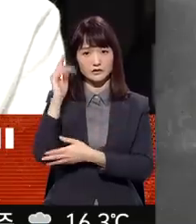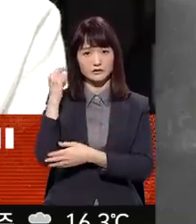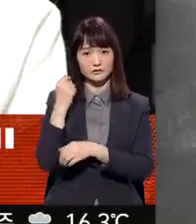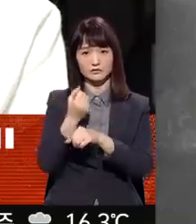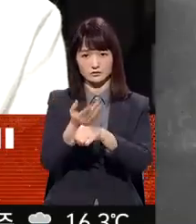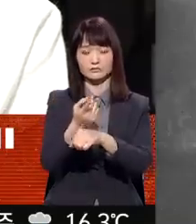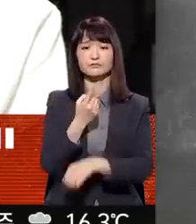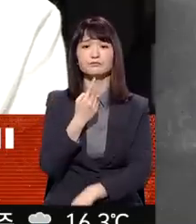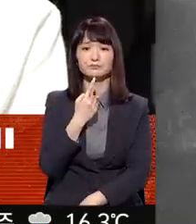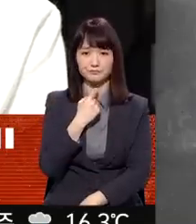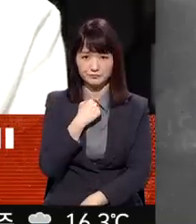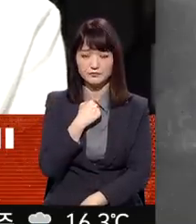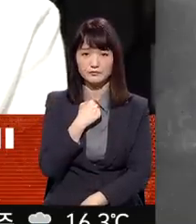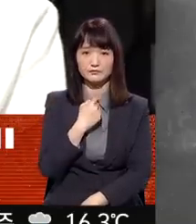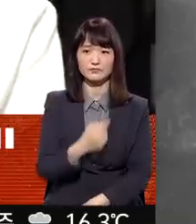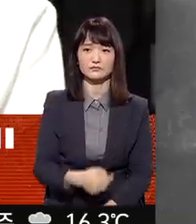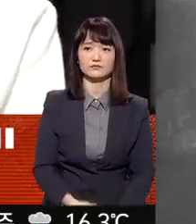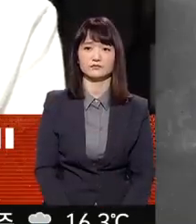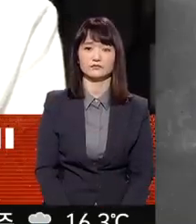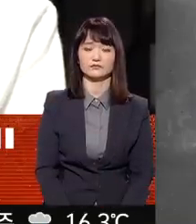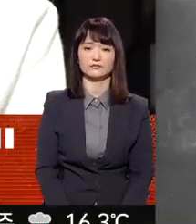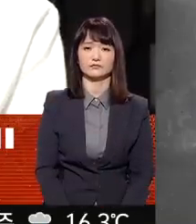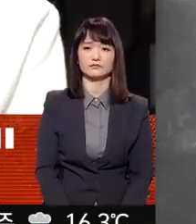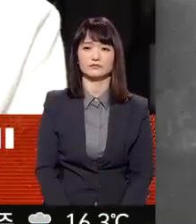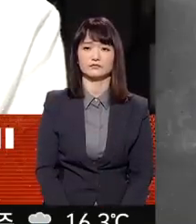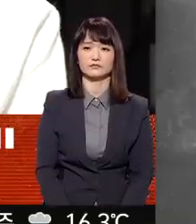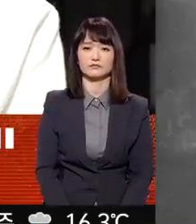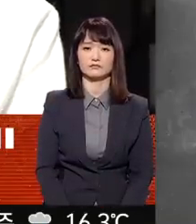많은데 야, 이걸 이렇게